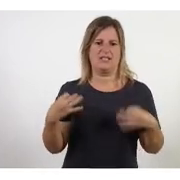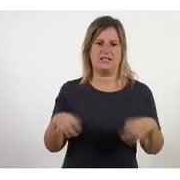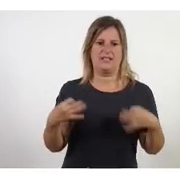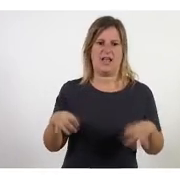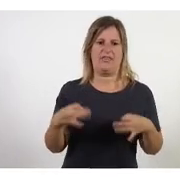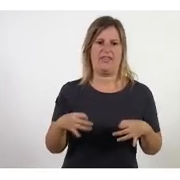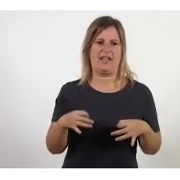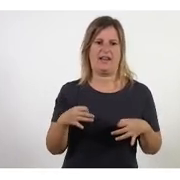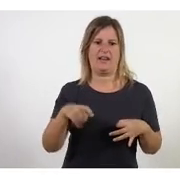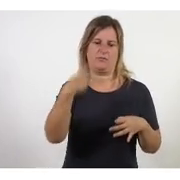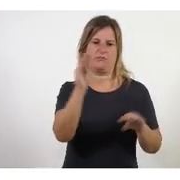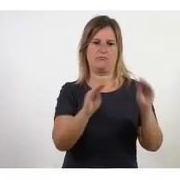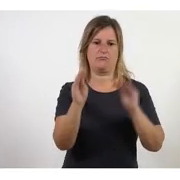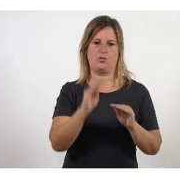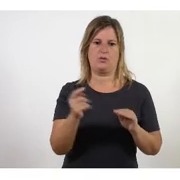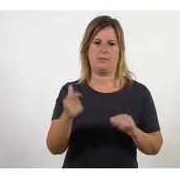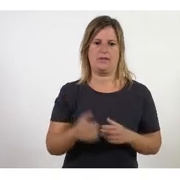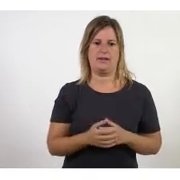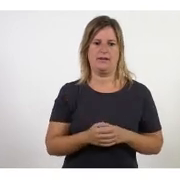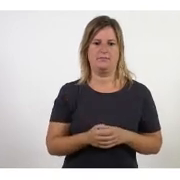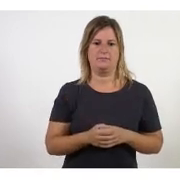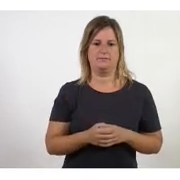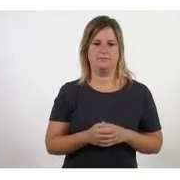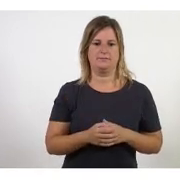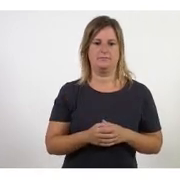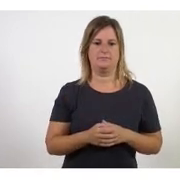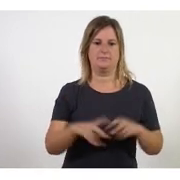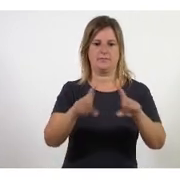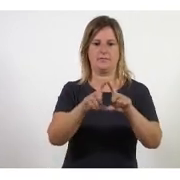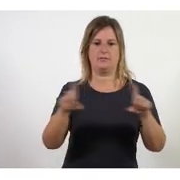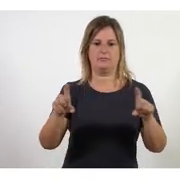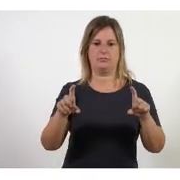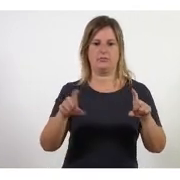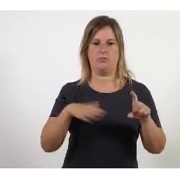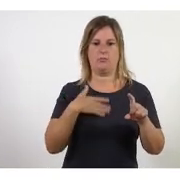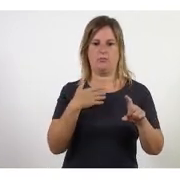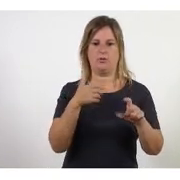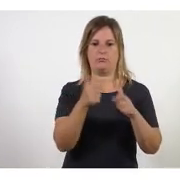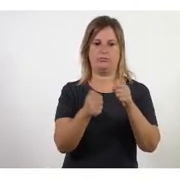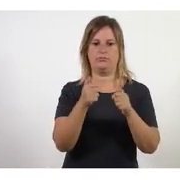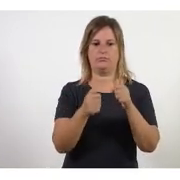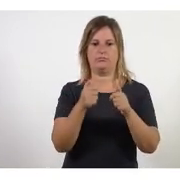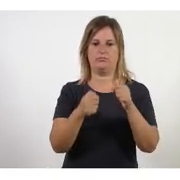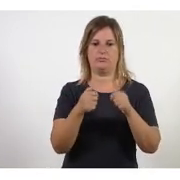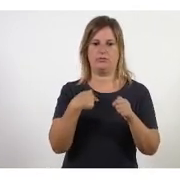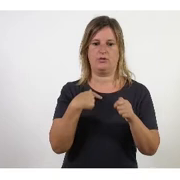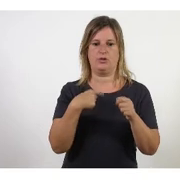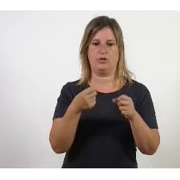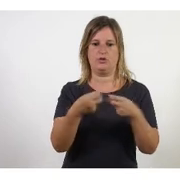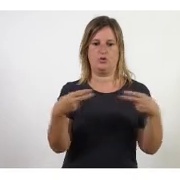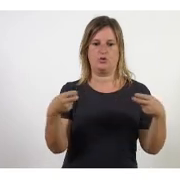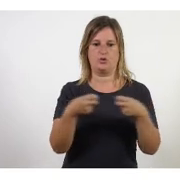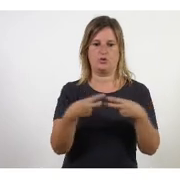customitzarem una miqueta. Dic títols subestàndard i aquesta és la caixeta on puc començar a escriure els meus subtítols. Jo